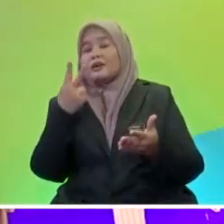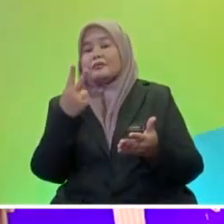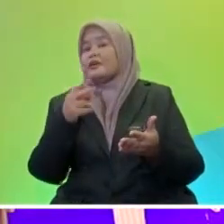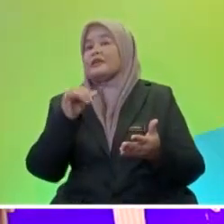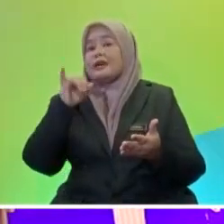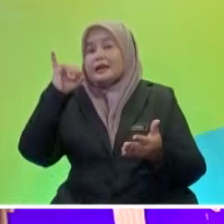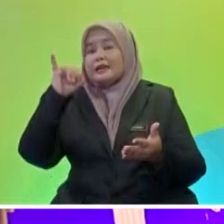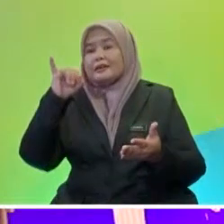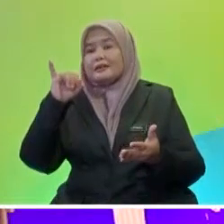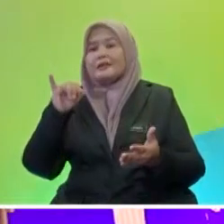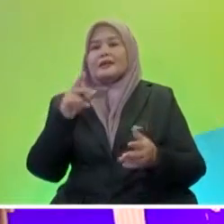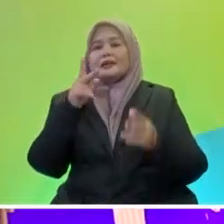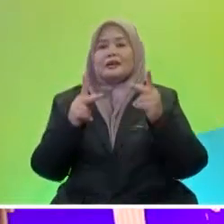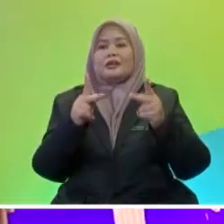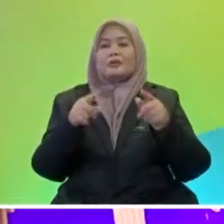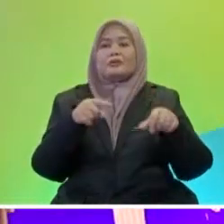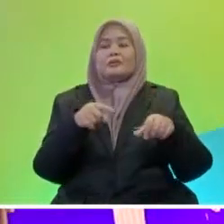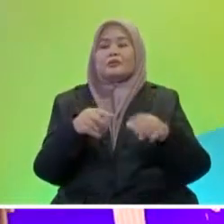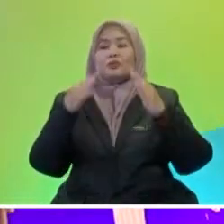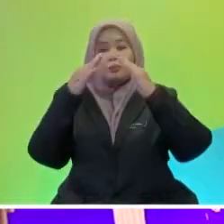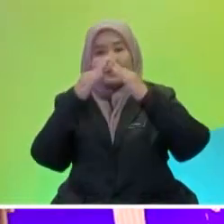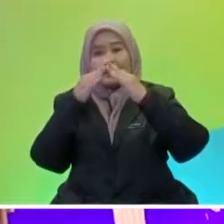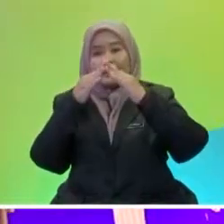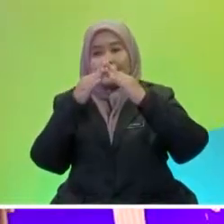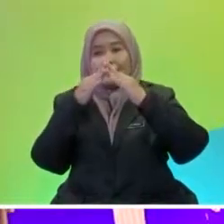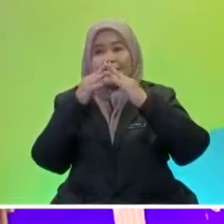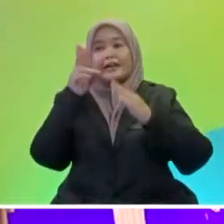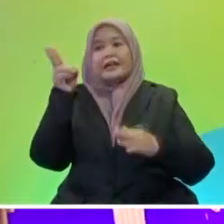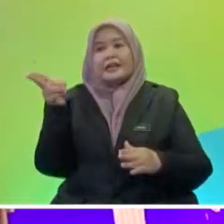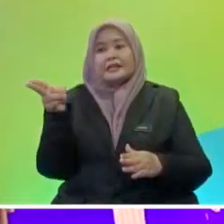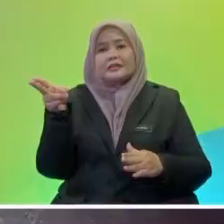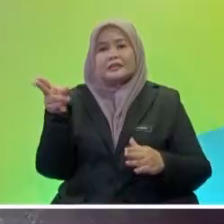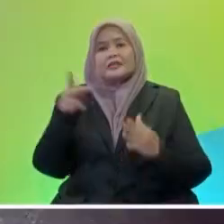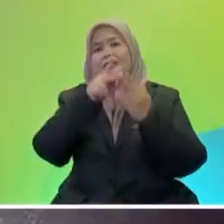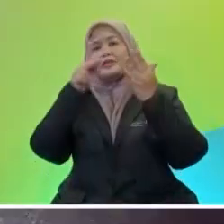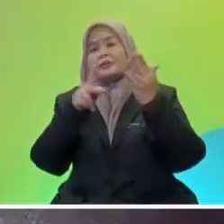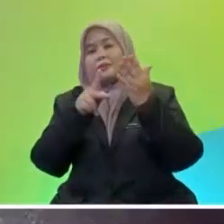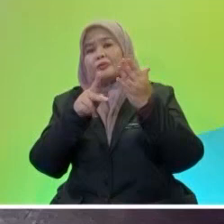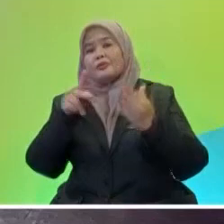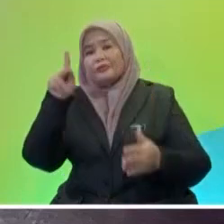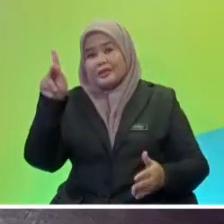bukan kalau perkataan rumah akhirnya huruf Happy ini